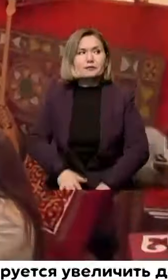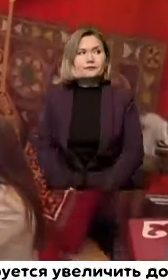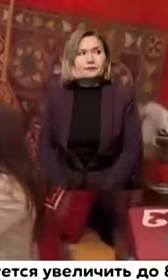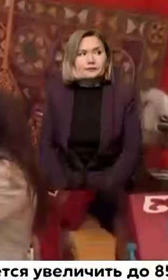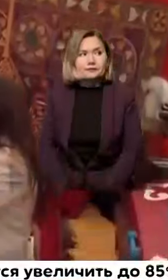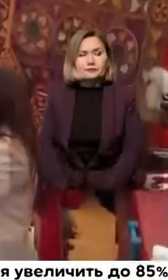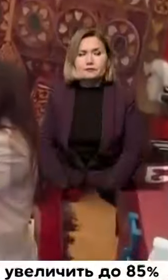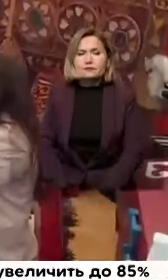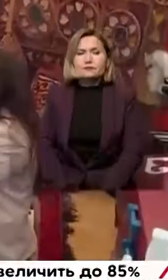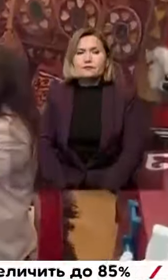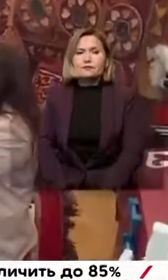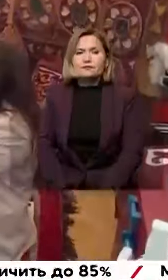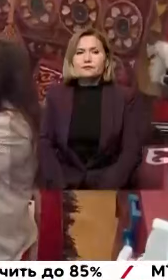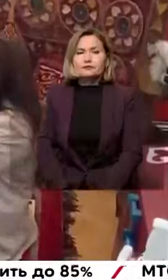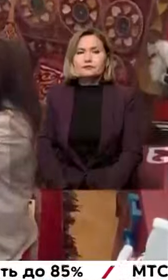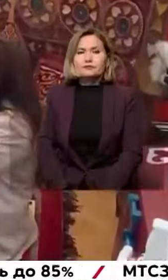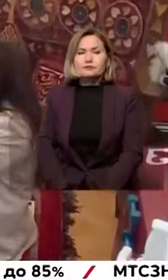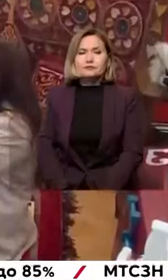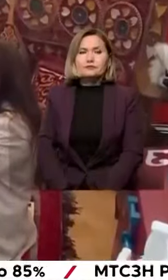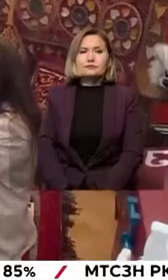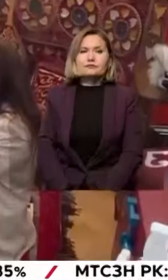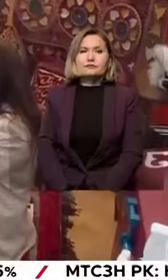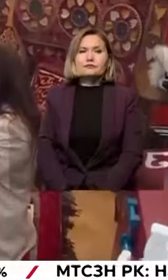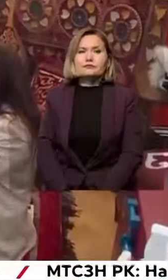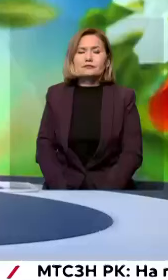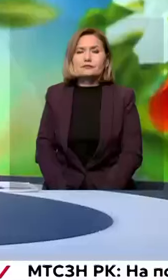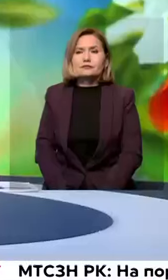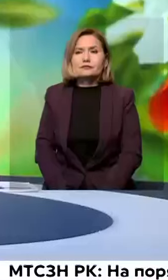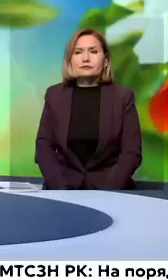Ахметов, 24 кезет, Бельгия, Брюссель.